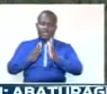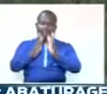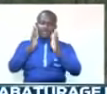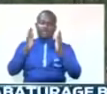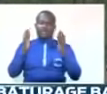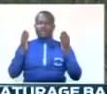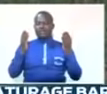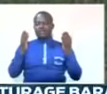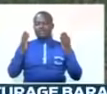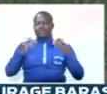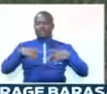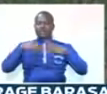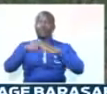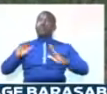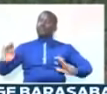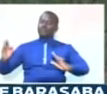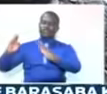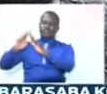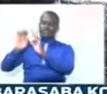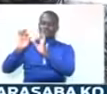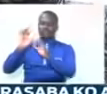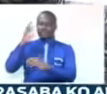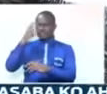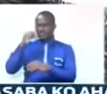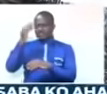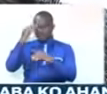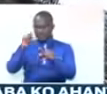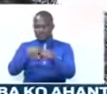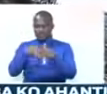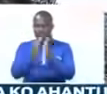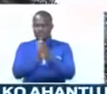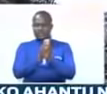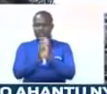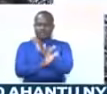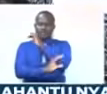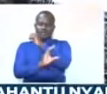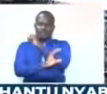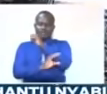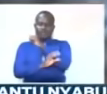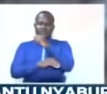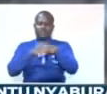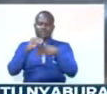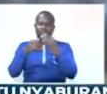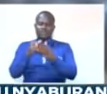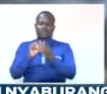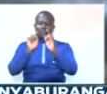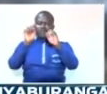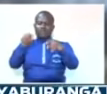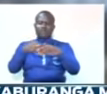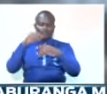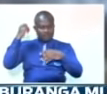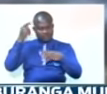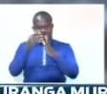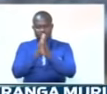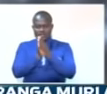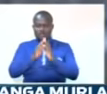hakaba umusozi nyaburanga nkuko no mu mateka y'igihugu abantu bagenderera tukumva umusozi uyu n'uyu ngo